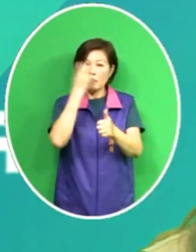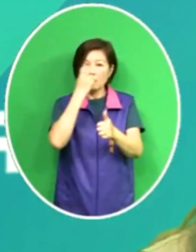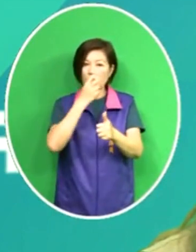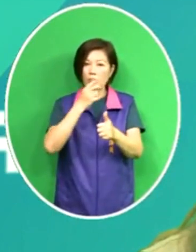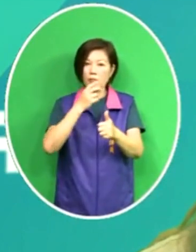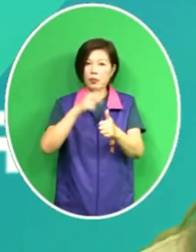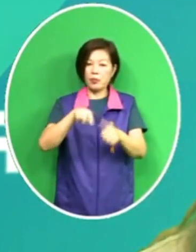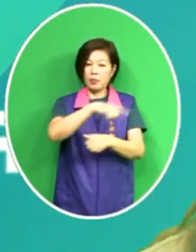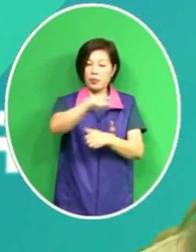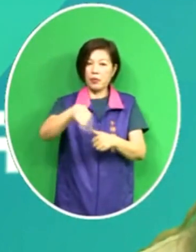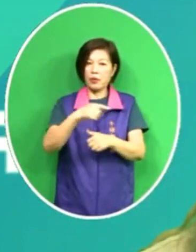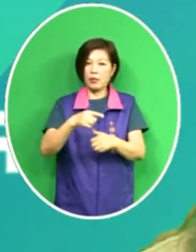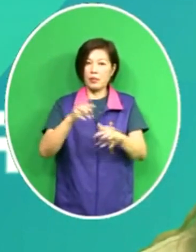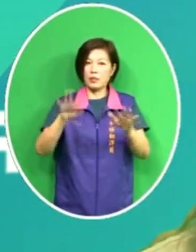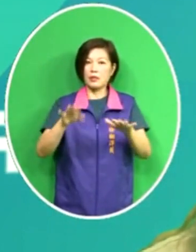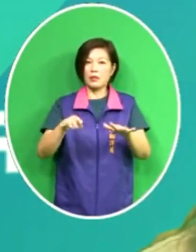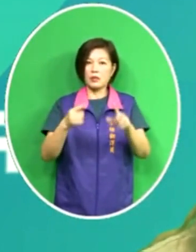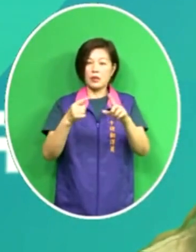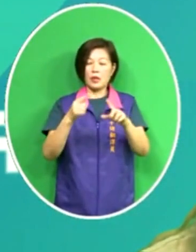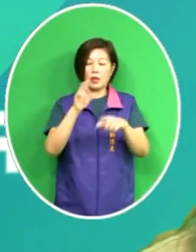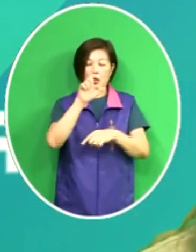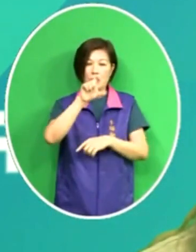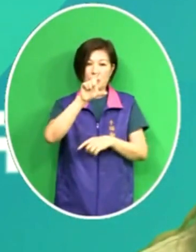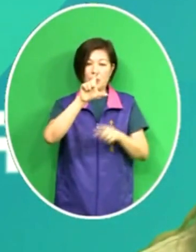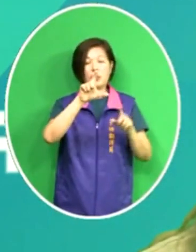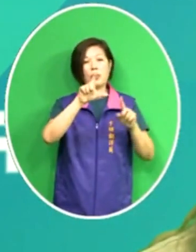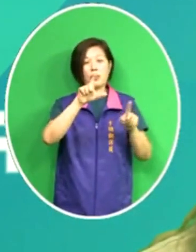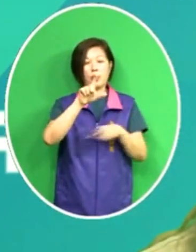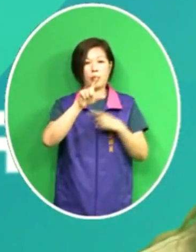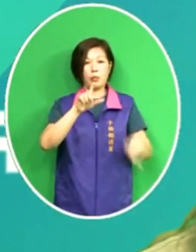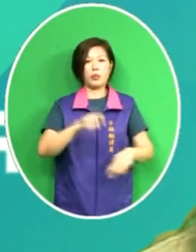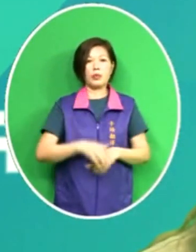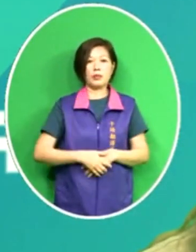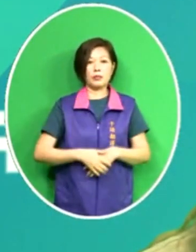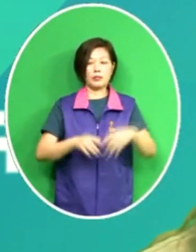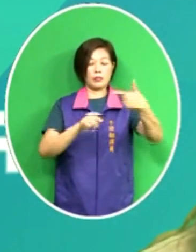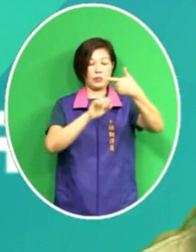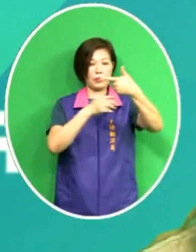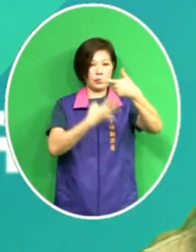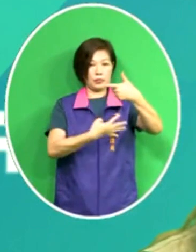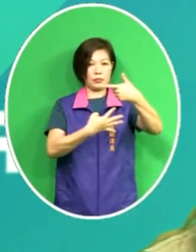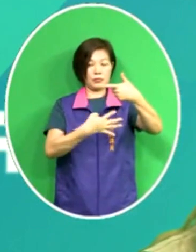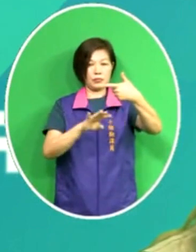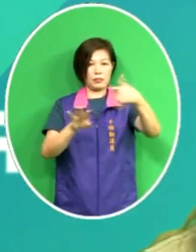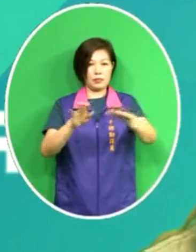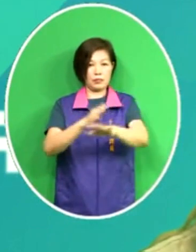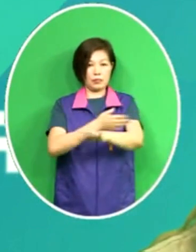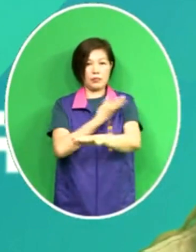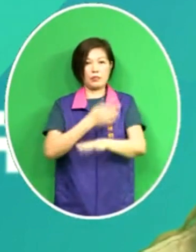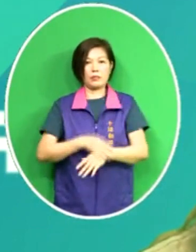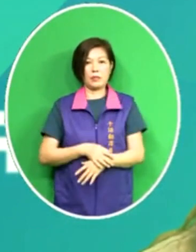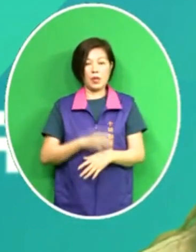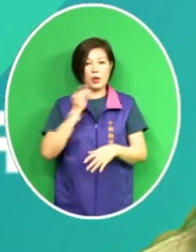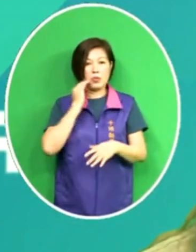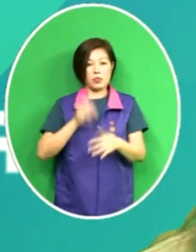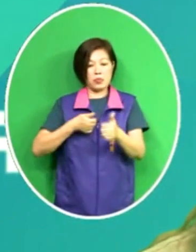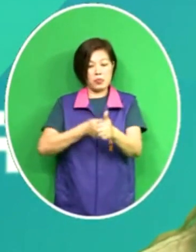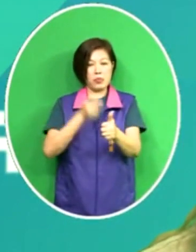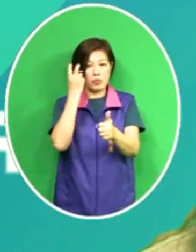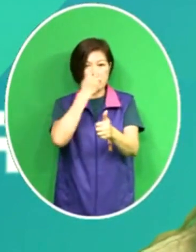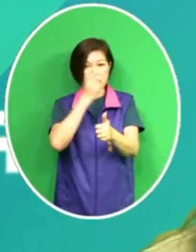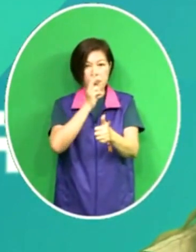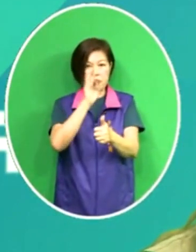目前呢有66位，那我们也从6月4号开始，只要被框列为居家隔离者，一